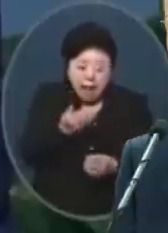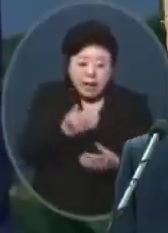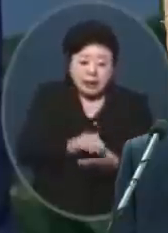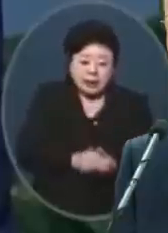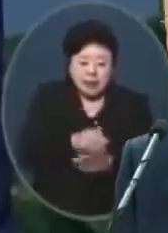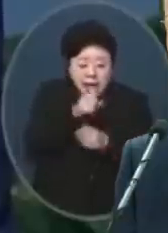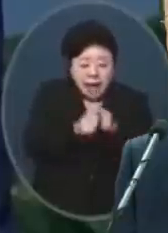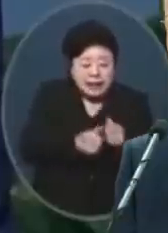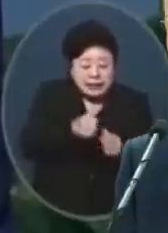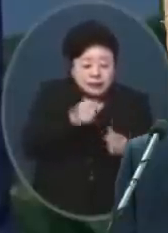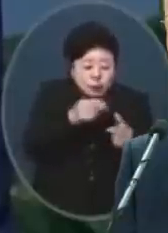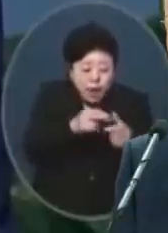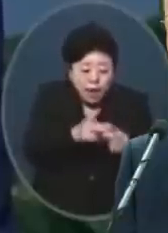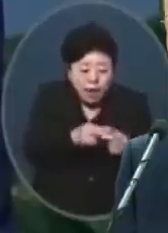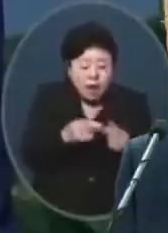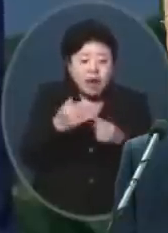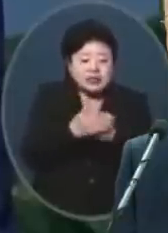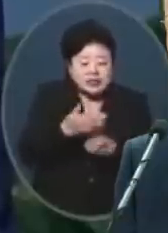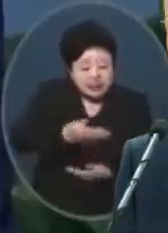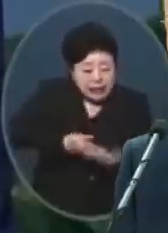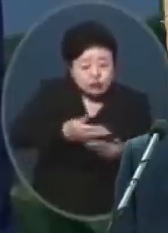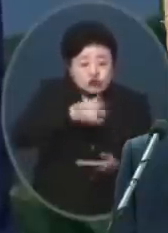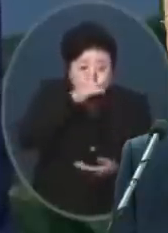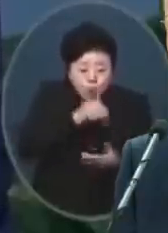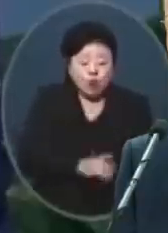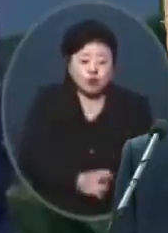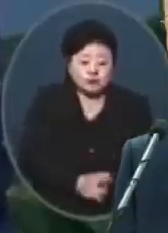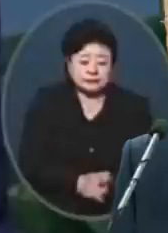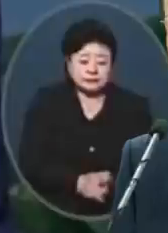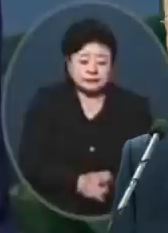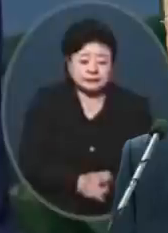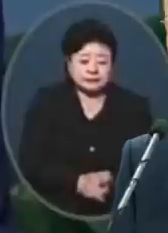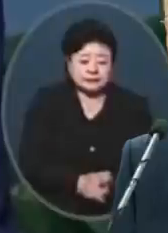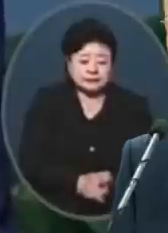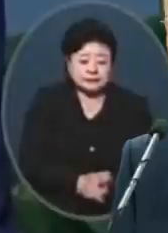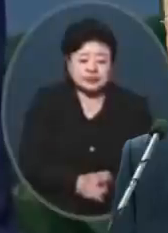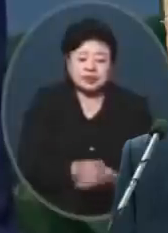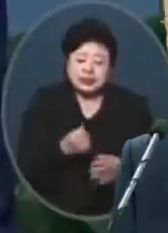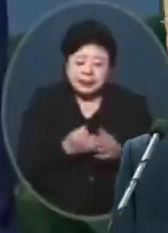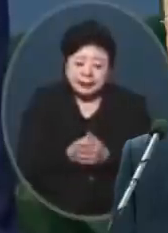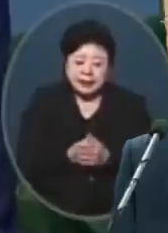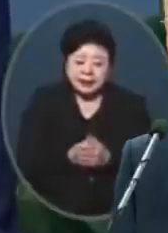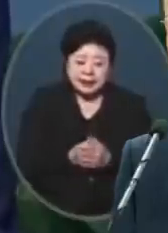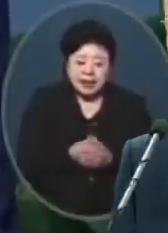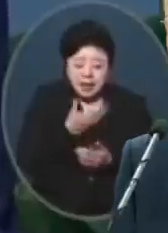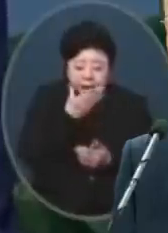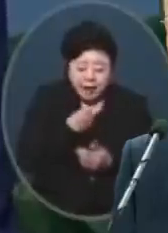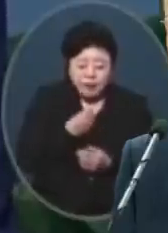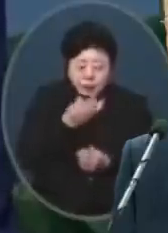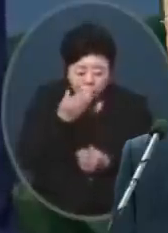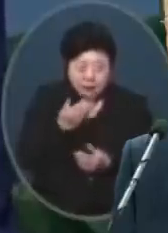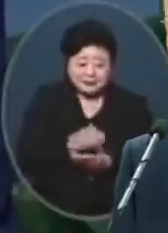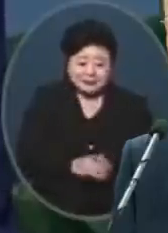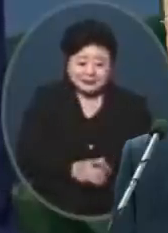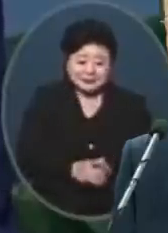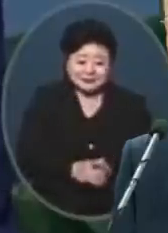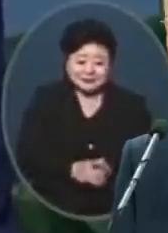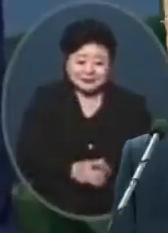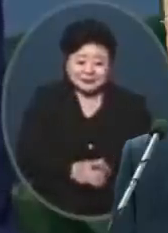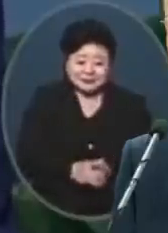하나님과 은혜를 나눌 수가 있게 된 것입니다 그러므로 행복해지실 수가